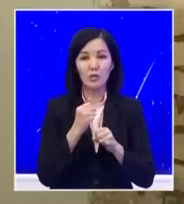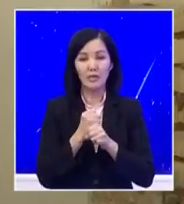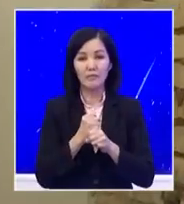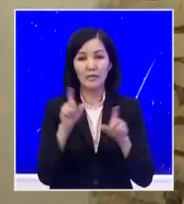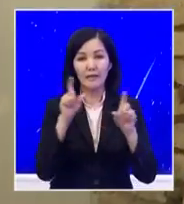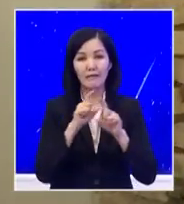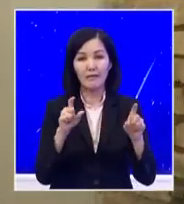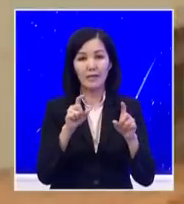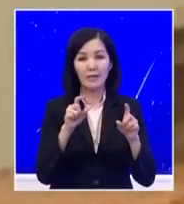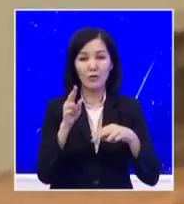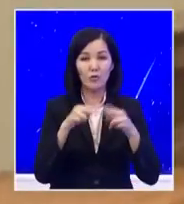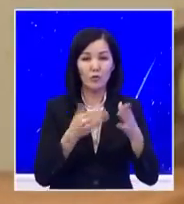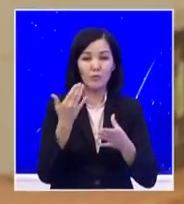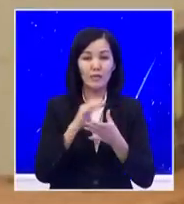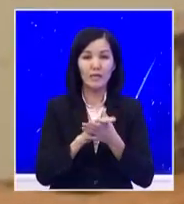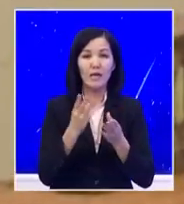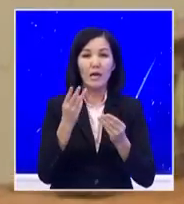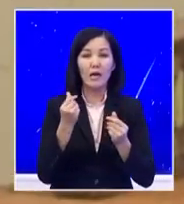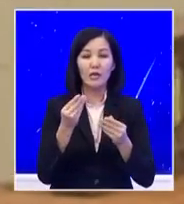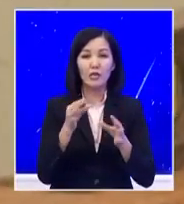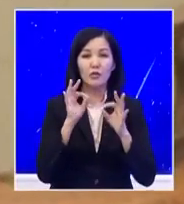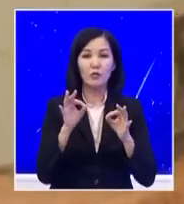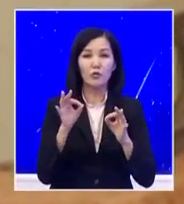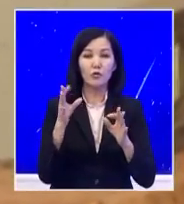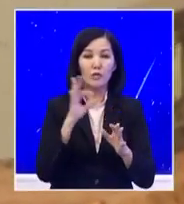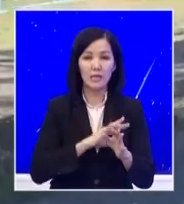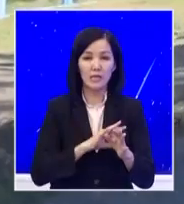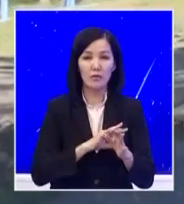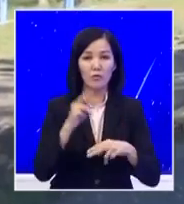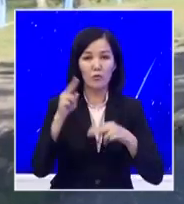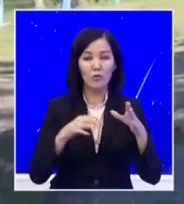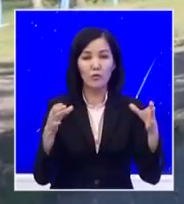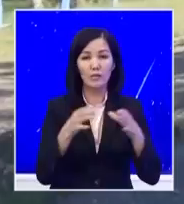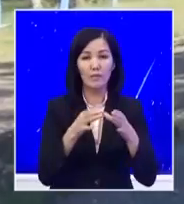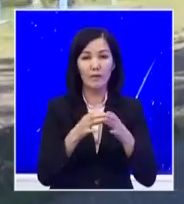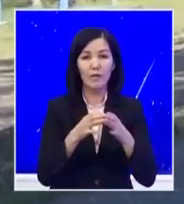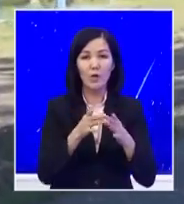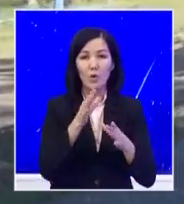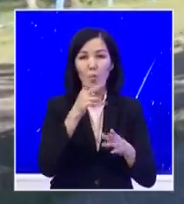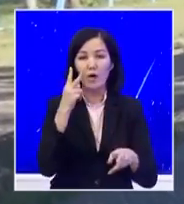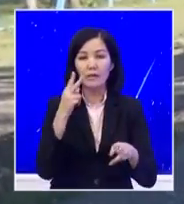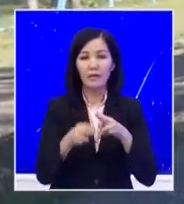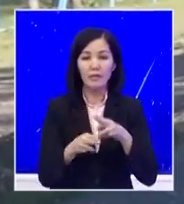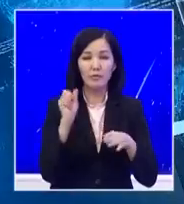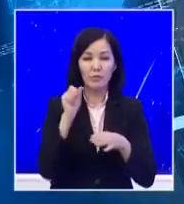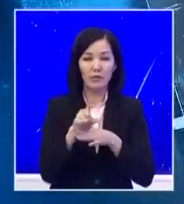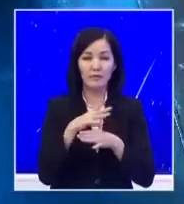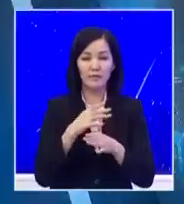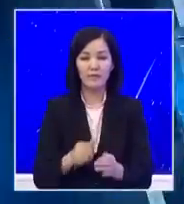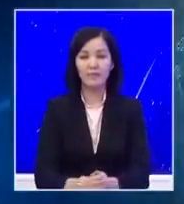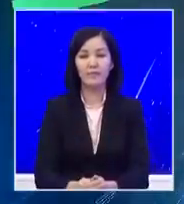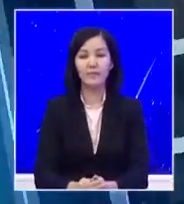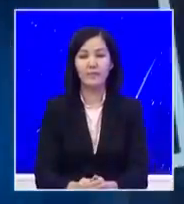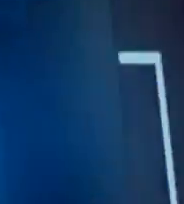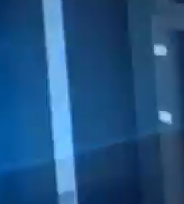нысан жұмыстарын көрді. Қаржының игерілуін бақылап, мердігерлерге әр жобаны мерзімінде аяқтауды тапсырды. Меруерт